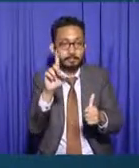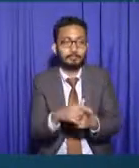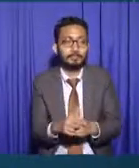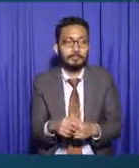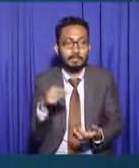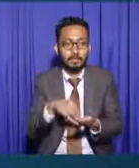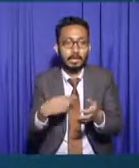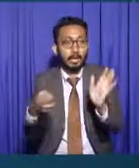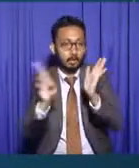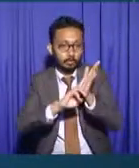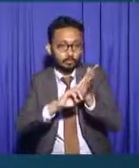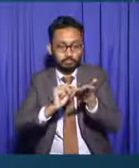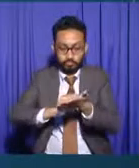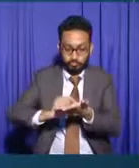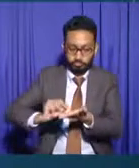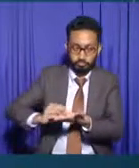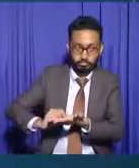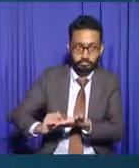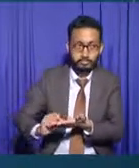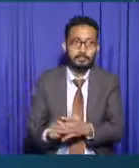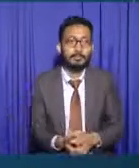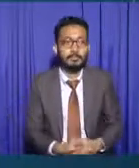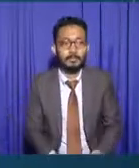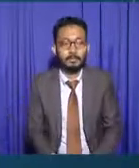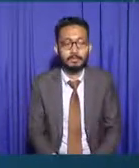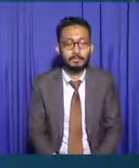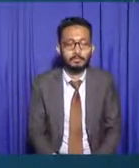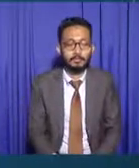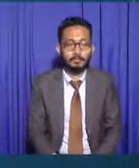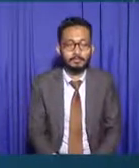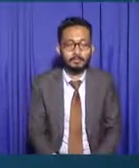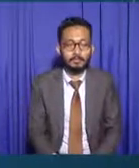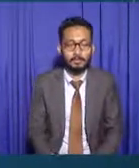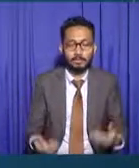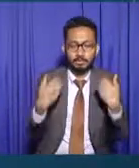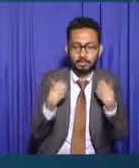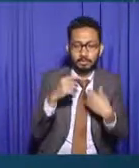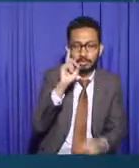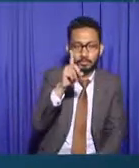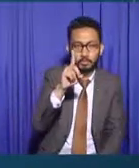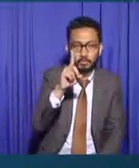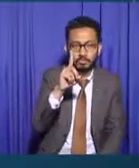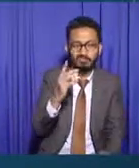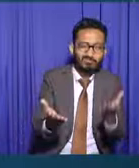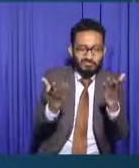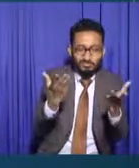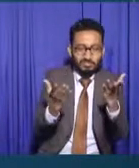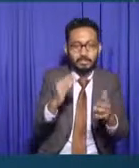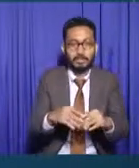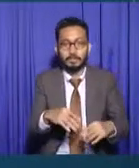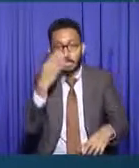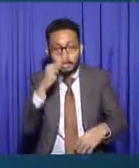F1 ini di record kan terdapat hanya satu ke barang